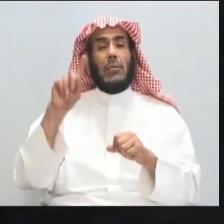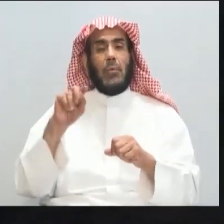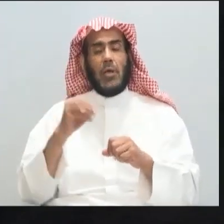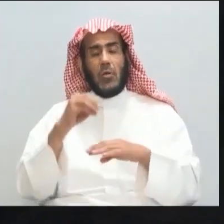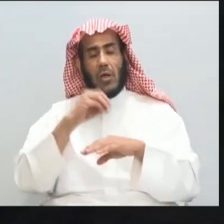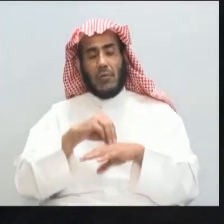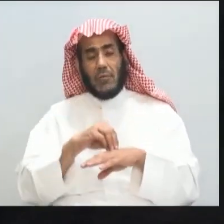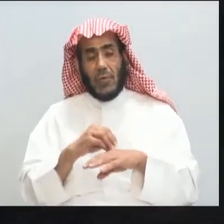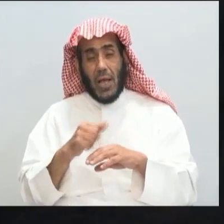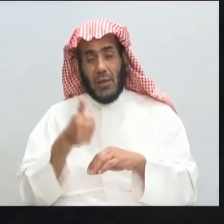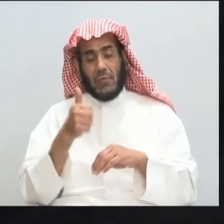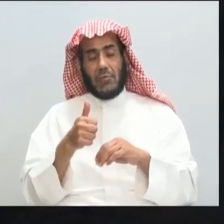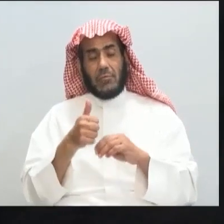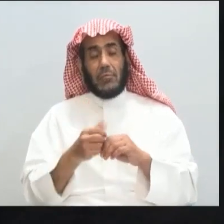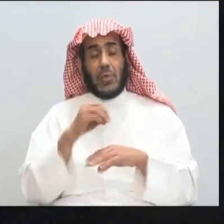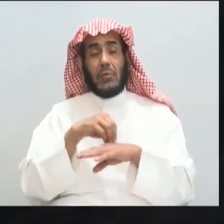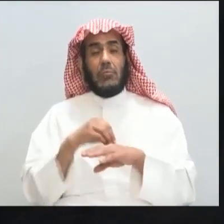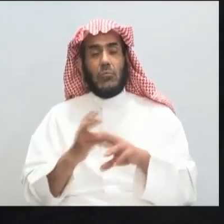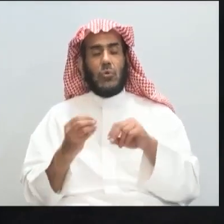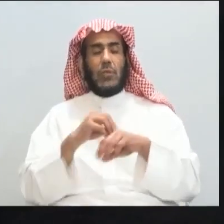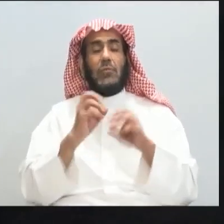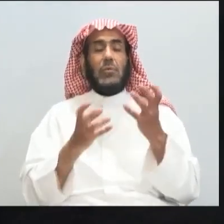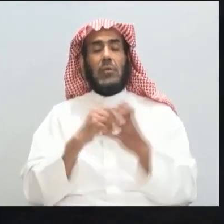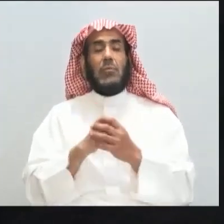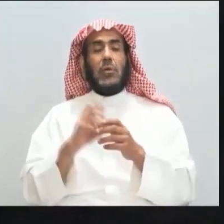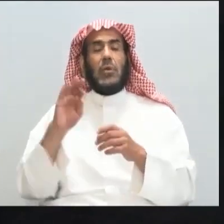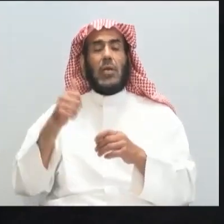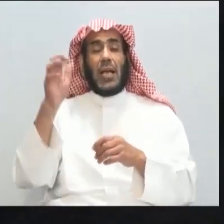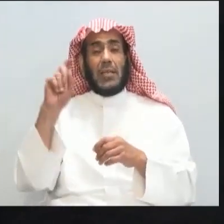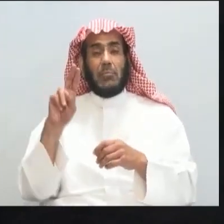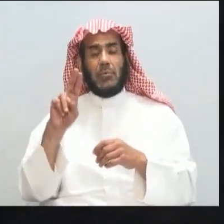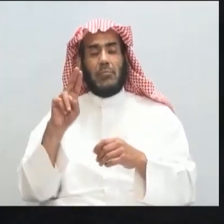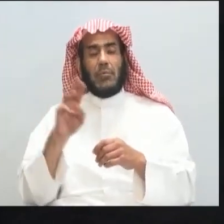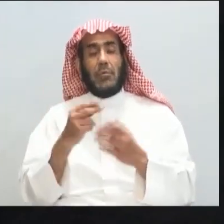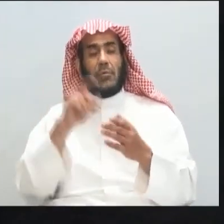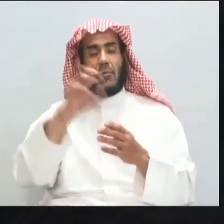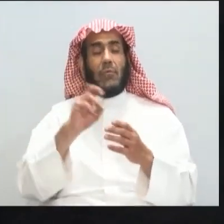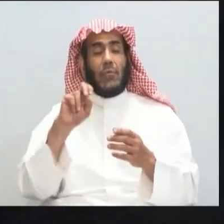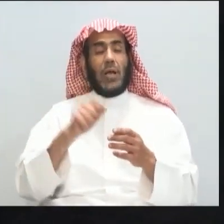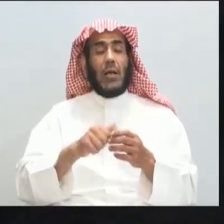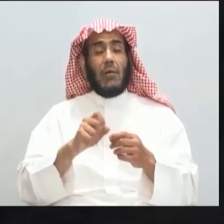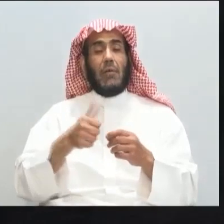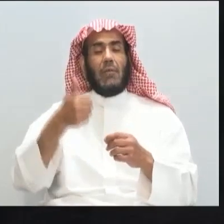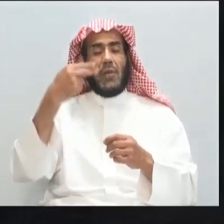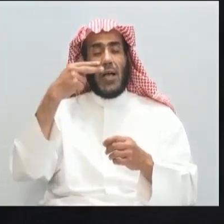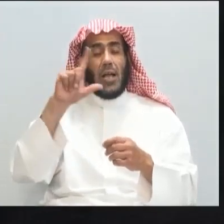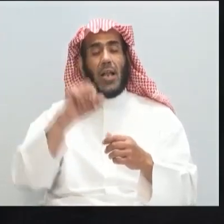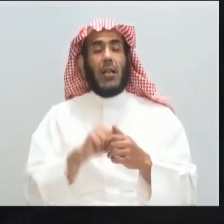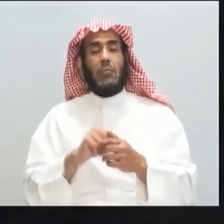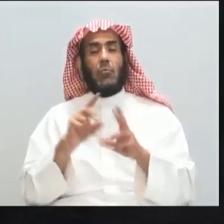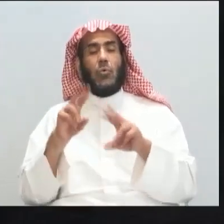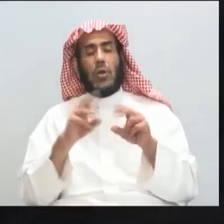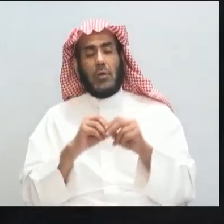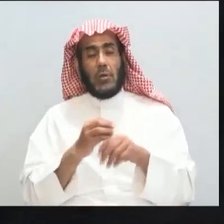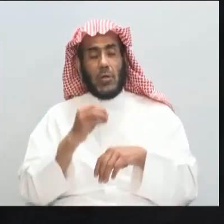يضاف ما زاد او مازيد في الكلمه يزاد في في الميزان اقول كاتب فاعل اقول كاتب فاعل هنا